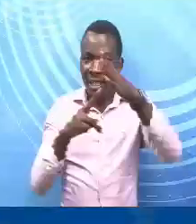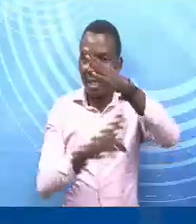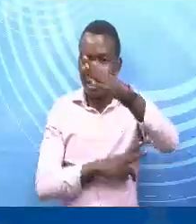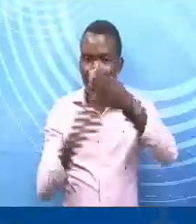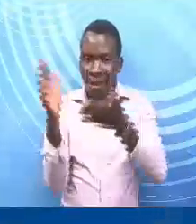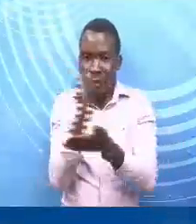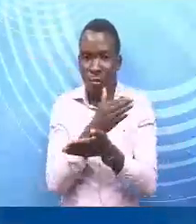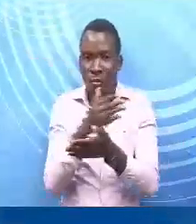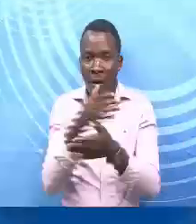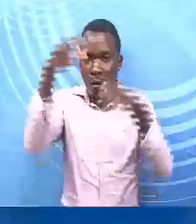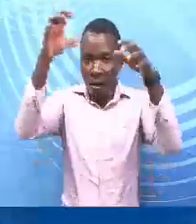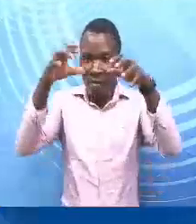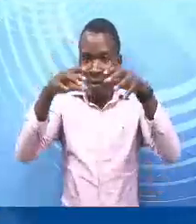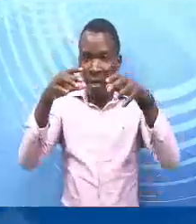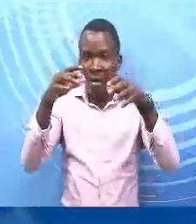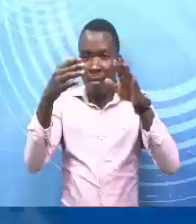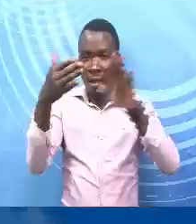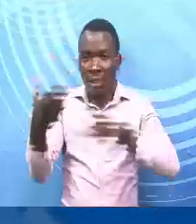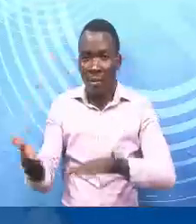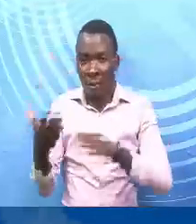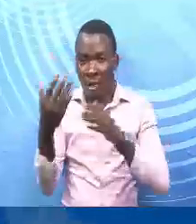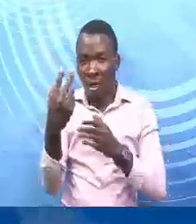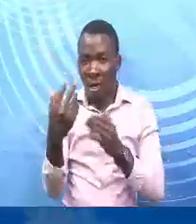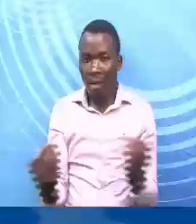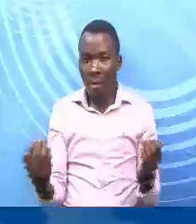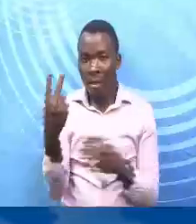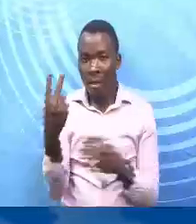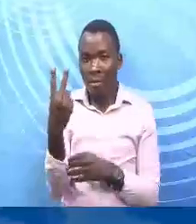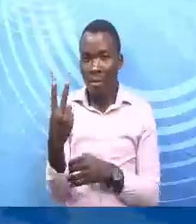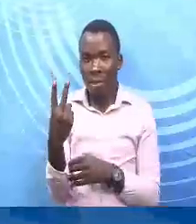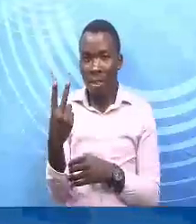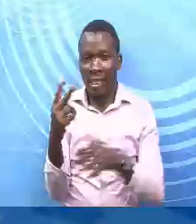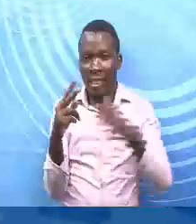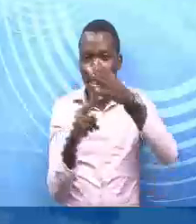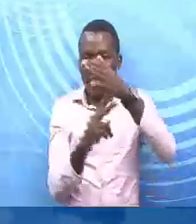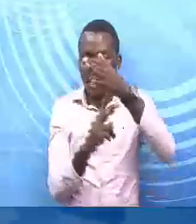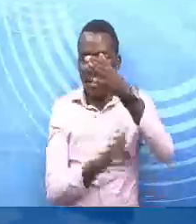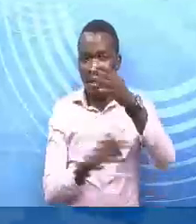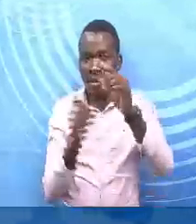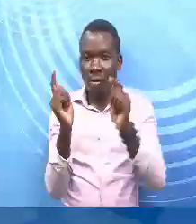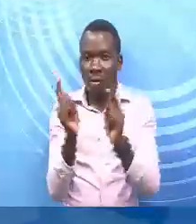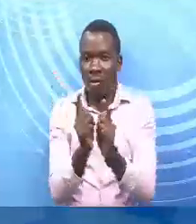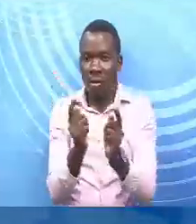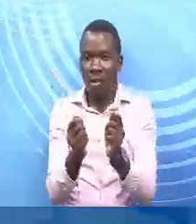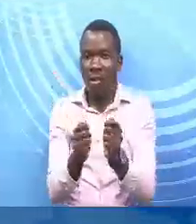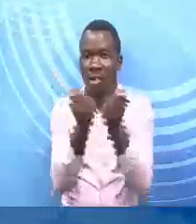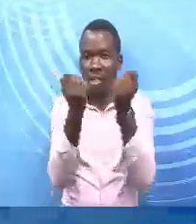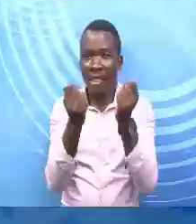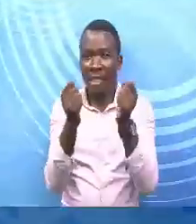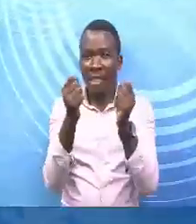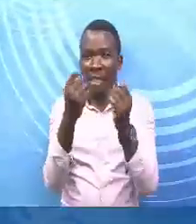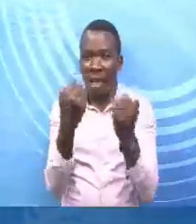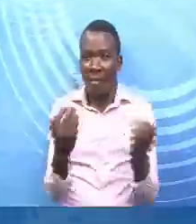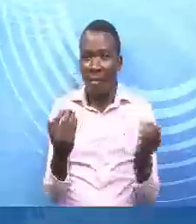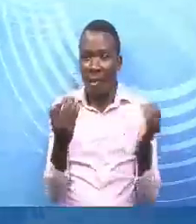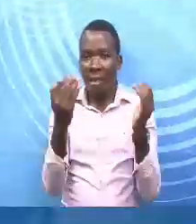n'imvura aho rimaze gutwara ubuzima bw'abana babiri. Iki kiraro cyatugize ingaruka cyatutwariye abana bavuye ku mashuri